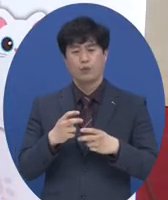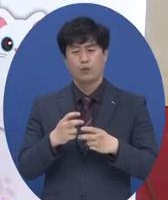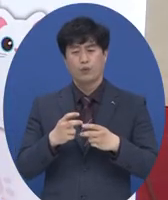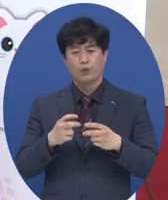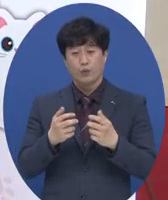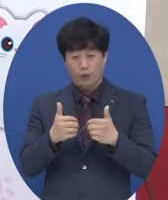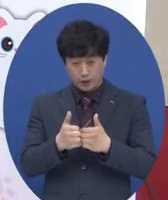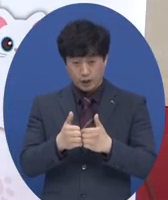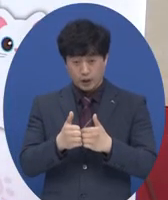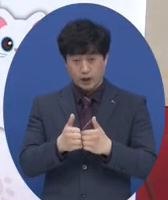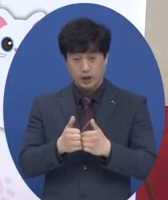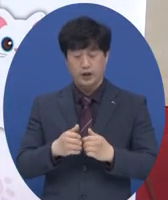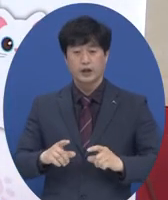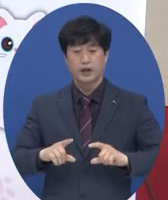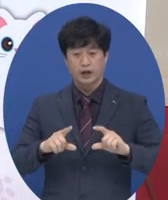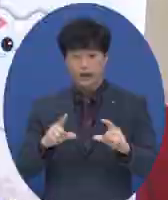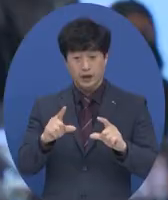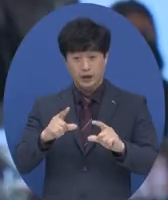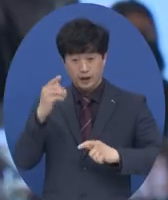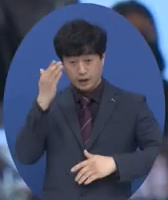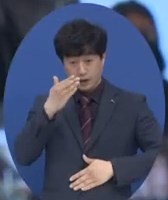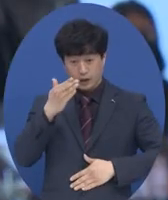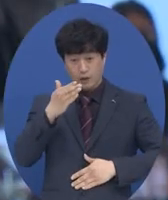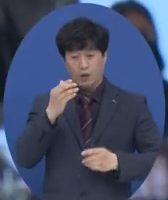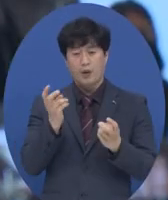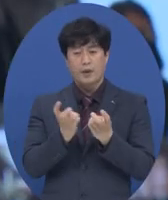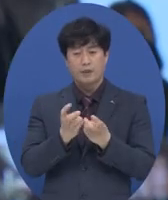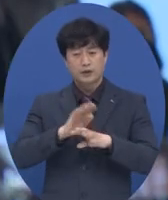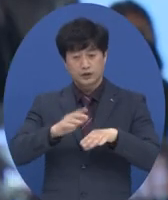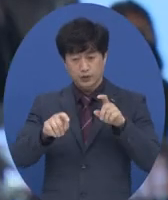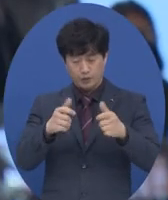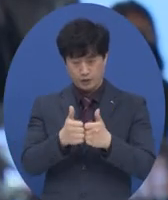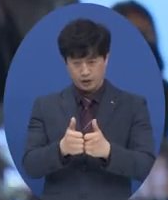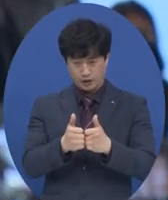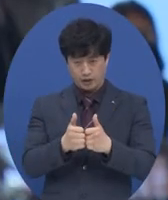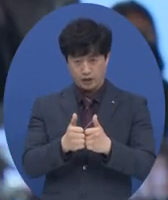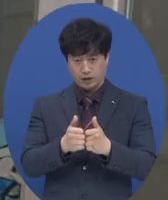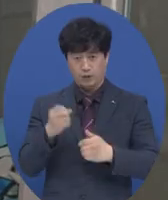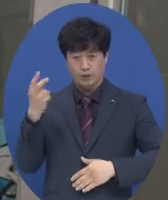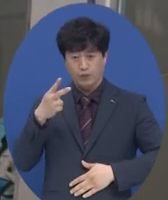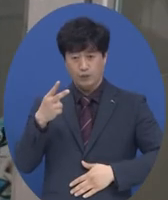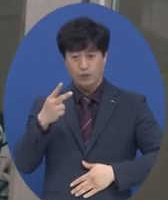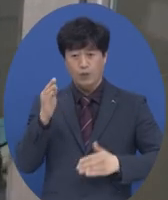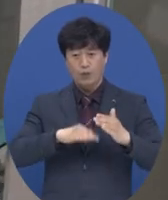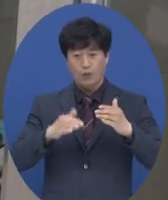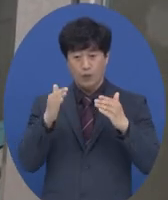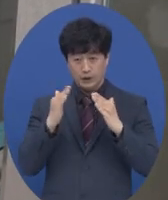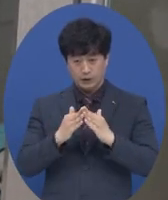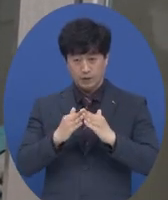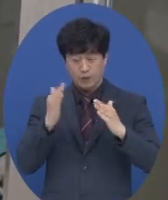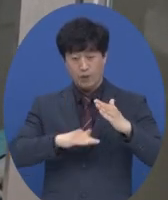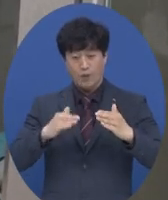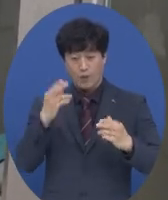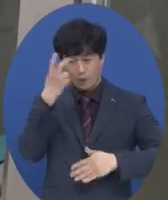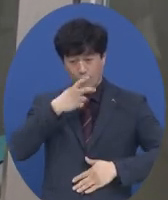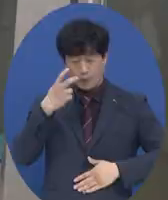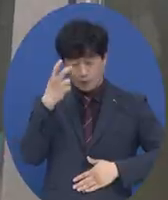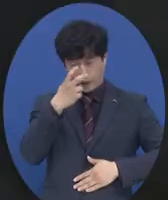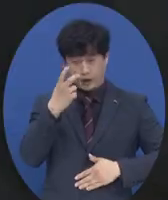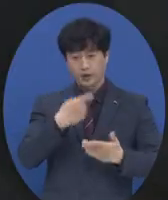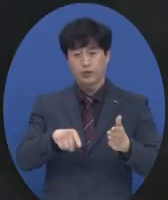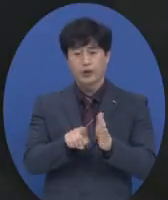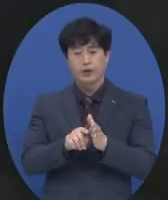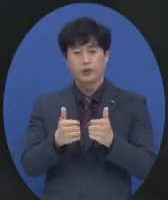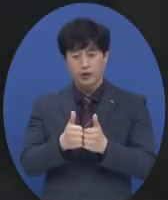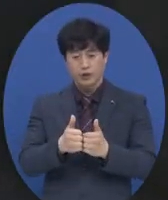기후위기 탄소중립 목표 달성을 위한 경기도의 실천 방안 마련 토론회, 그리고 경기도 공동주택 공공관리제도 도입을 위한 토론회